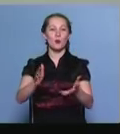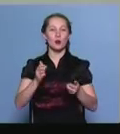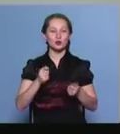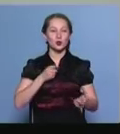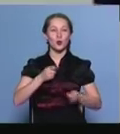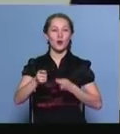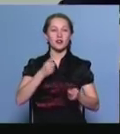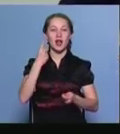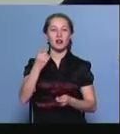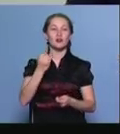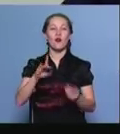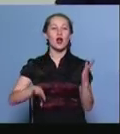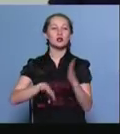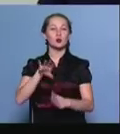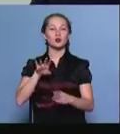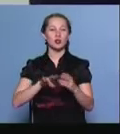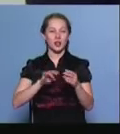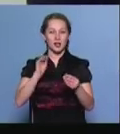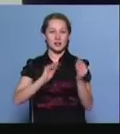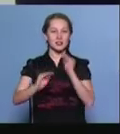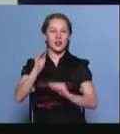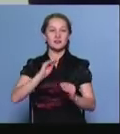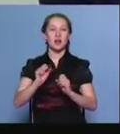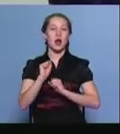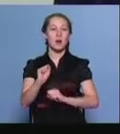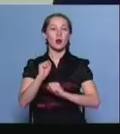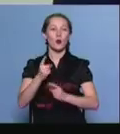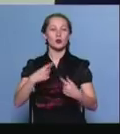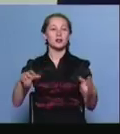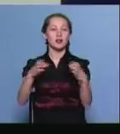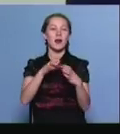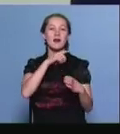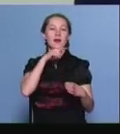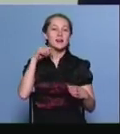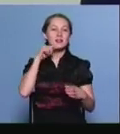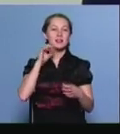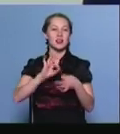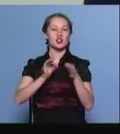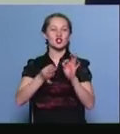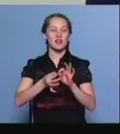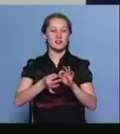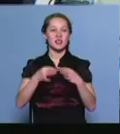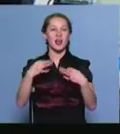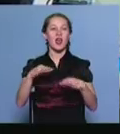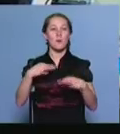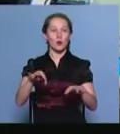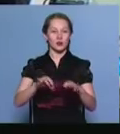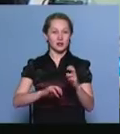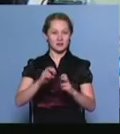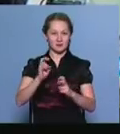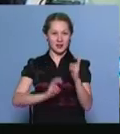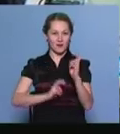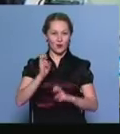руководитель одного из ведущих приборостроительных предприятий оборонно-промышленного комплекса России Ижевский мотозавод «Аксион Холдинг» Геннадий